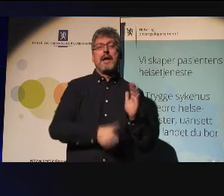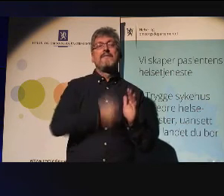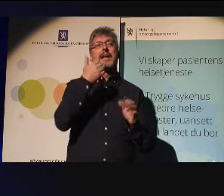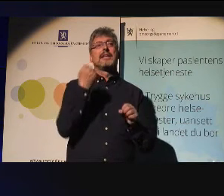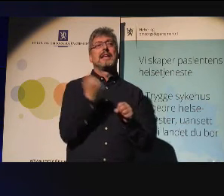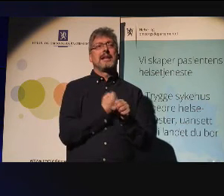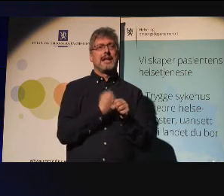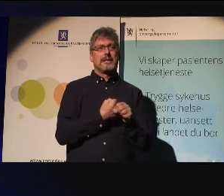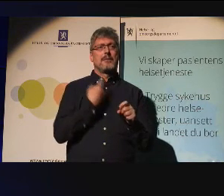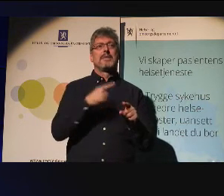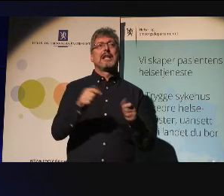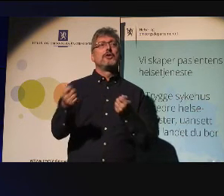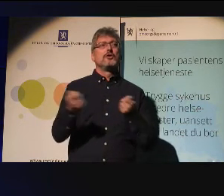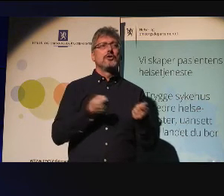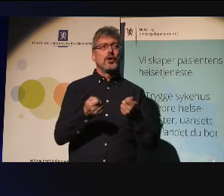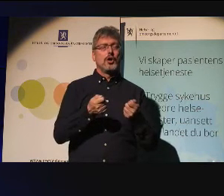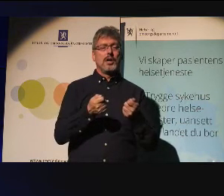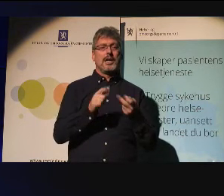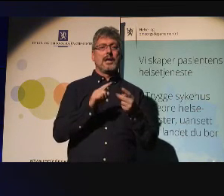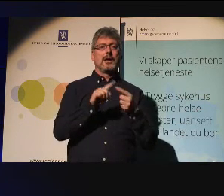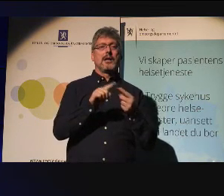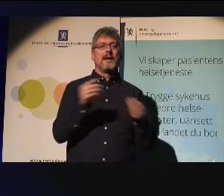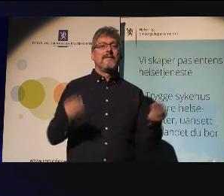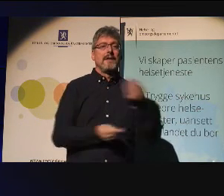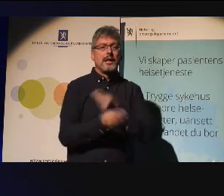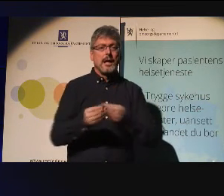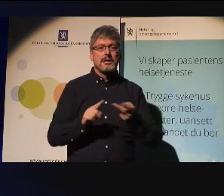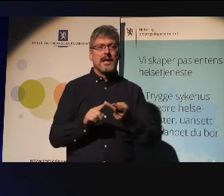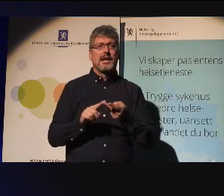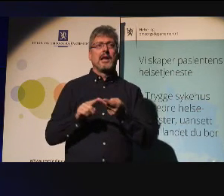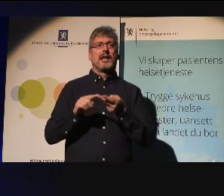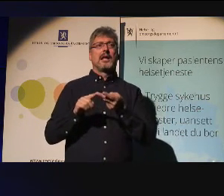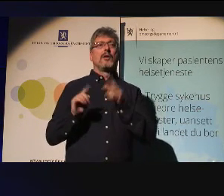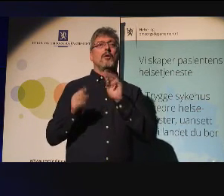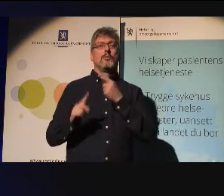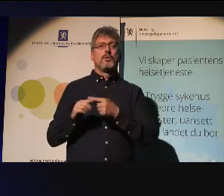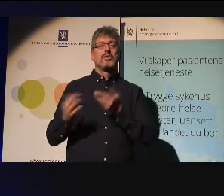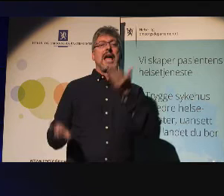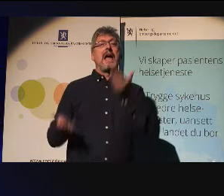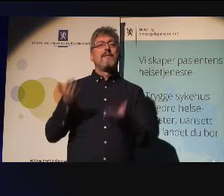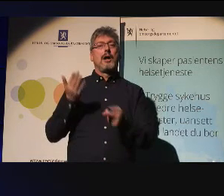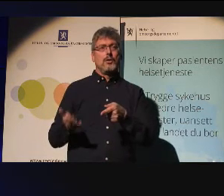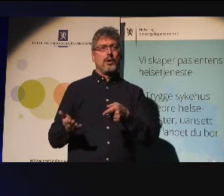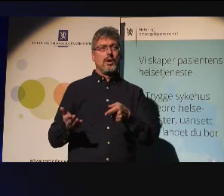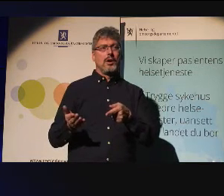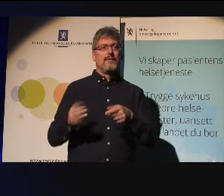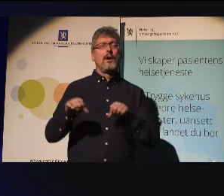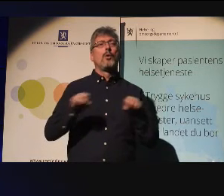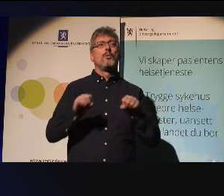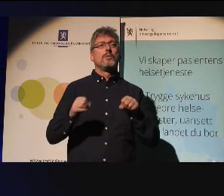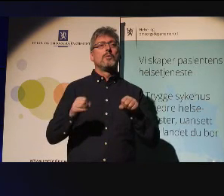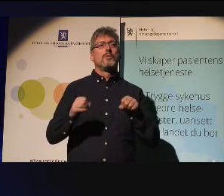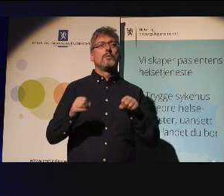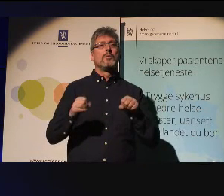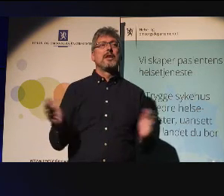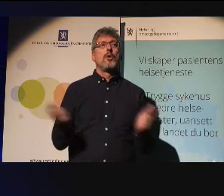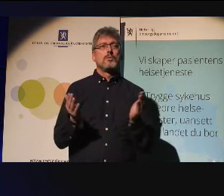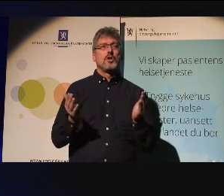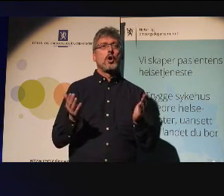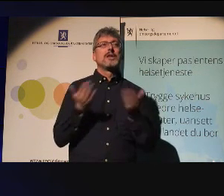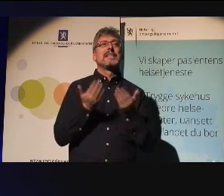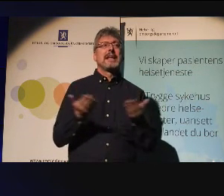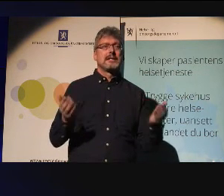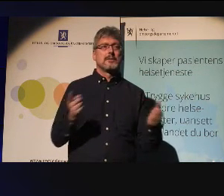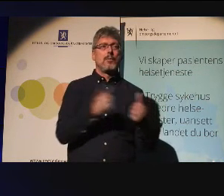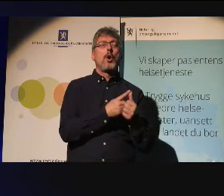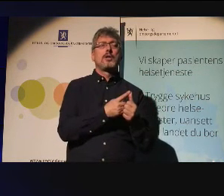i styring, finansiering og evaluering av de kommunale helse- og omsorgstjenestene. Både for kommunene